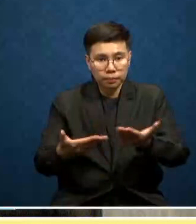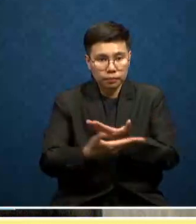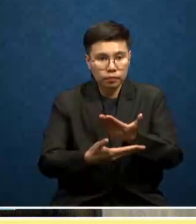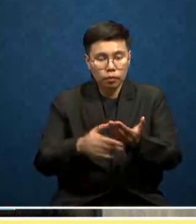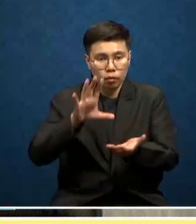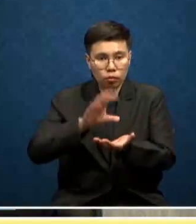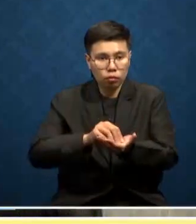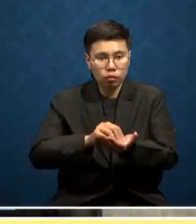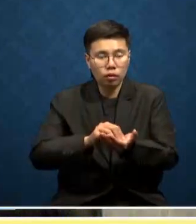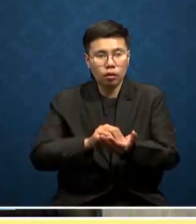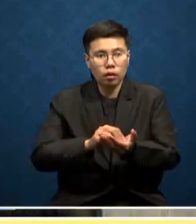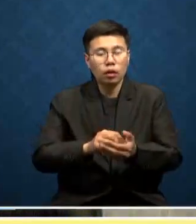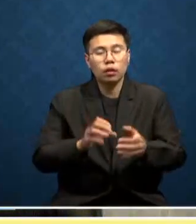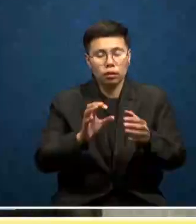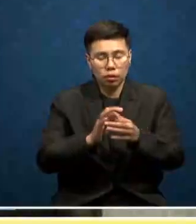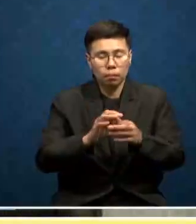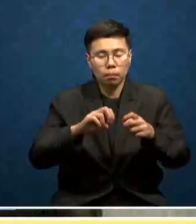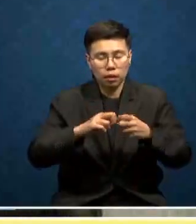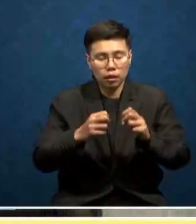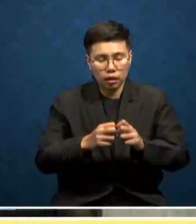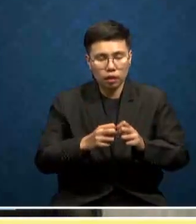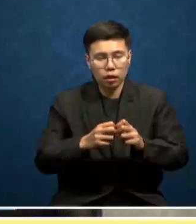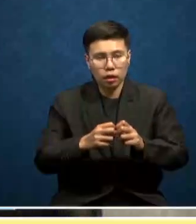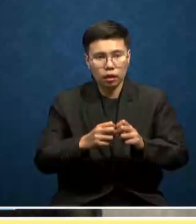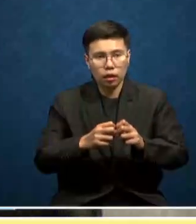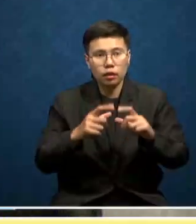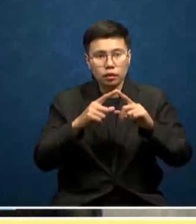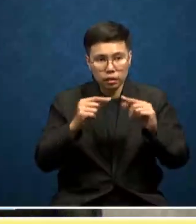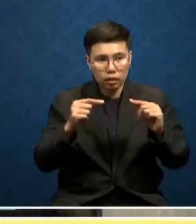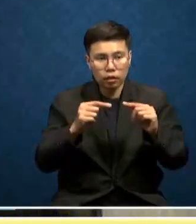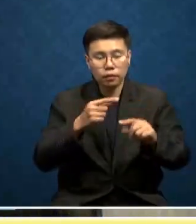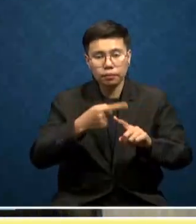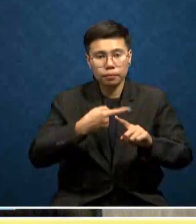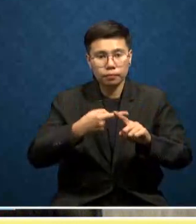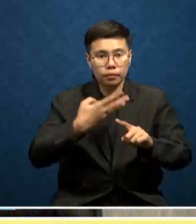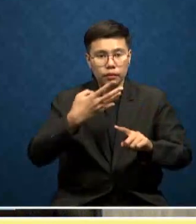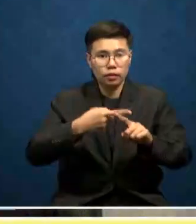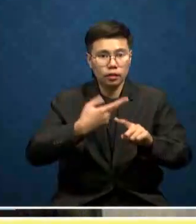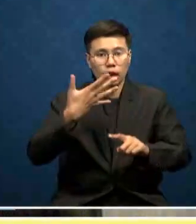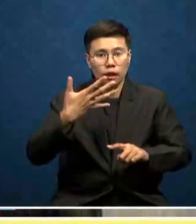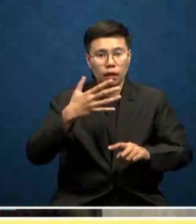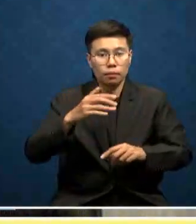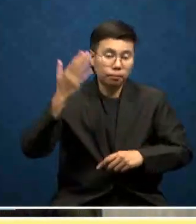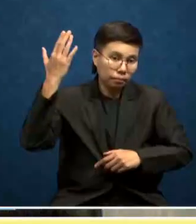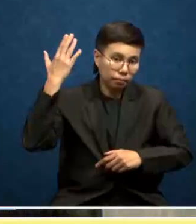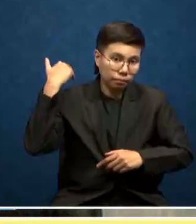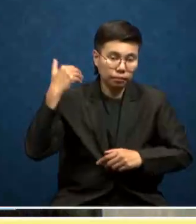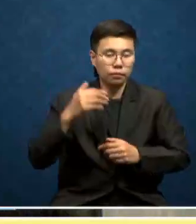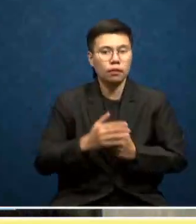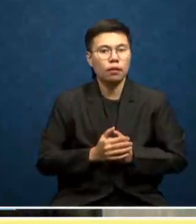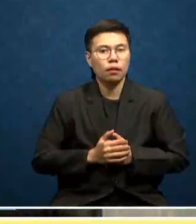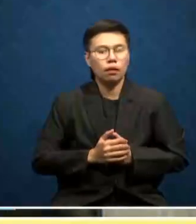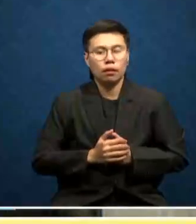วกับเรื่องการบังคับคดีจะเห็นได้ว่าเมื่อสัก 4-5 เดือน 4-5-6 เดือนที่ผ่านมานะครับ